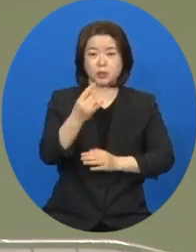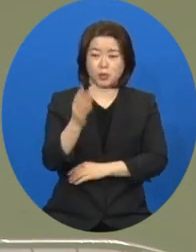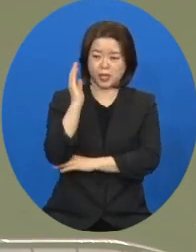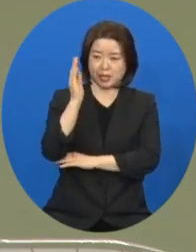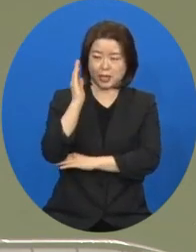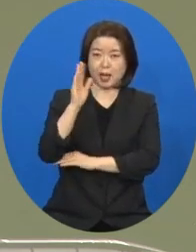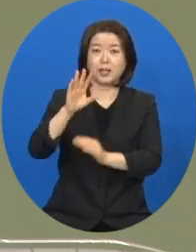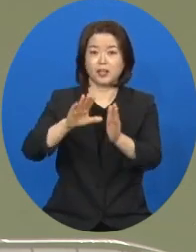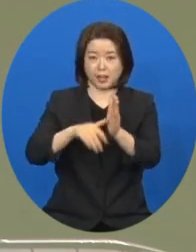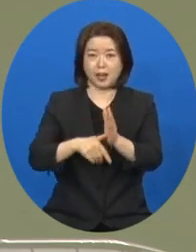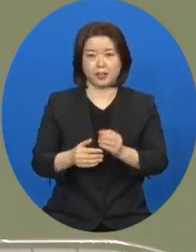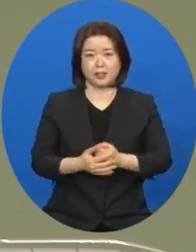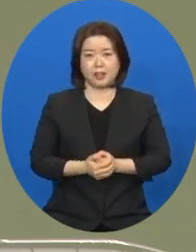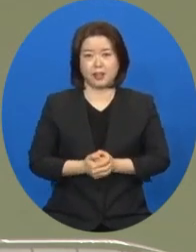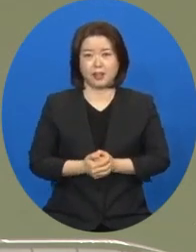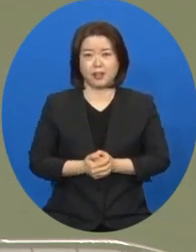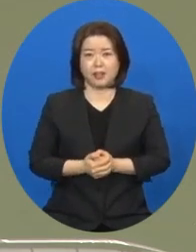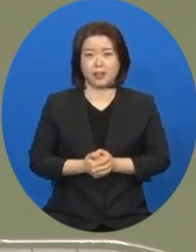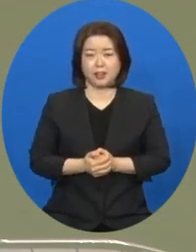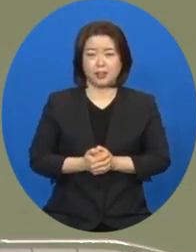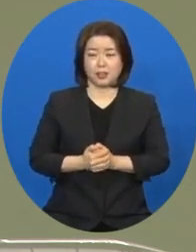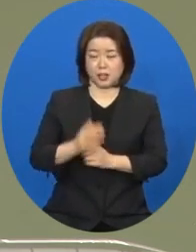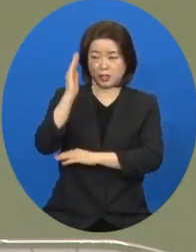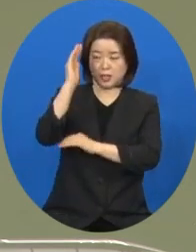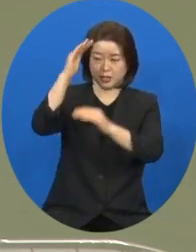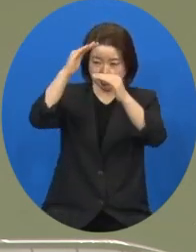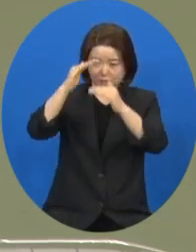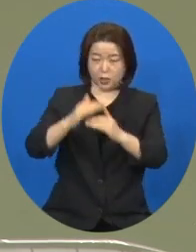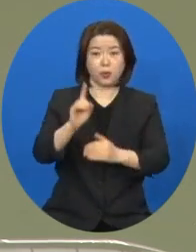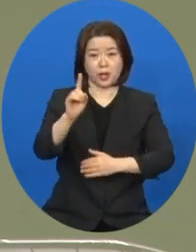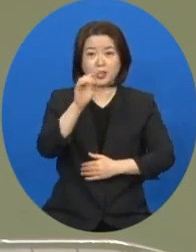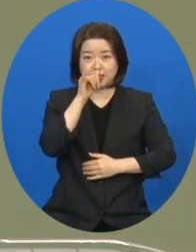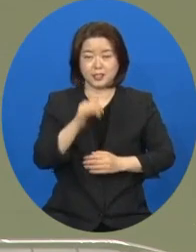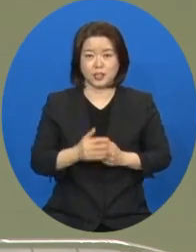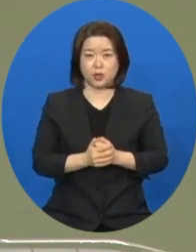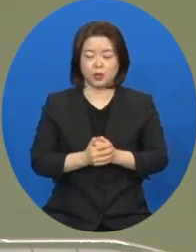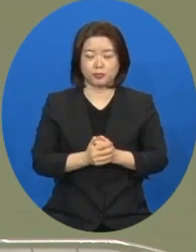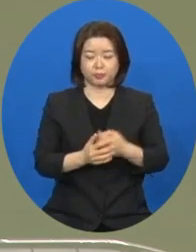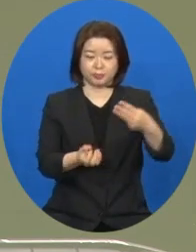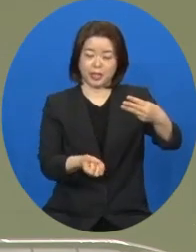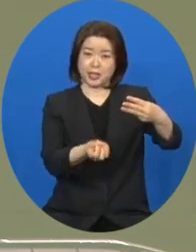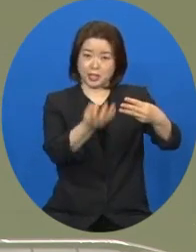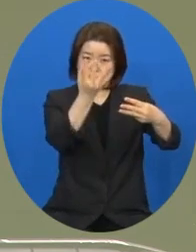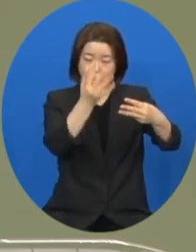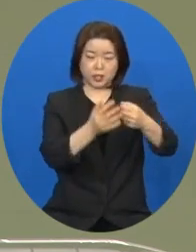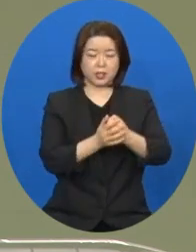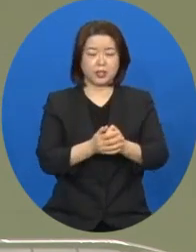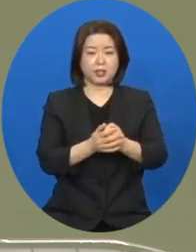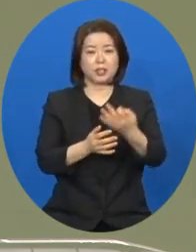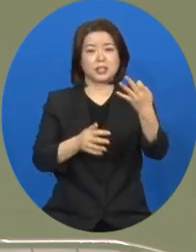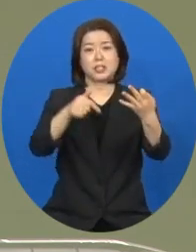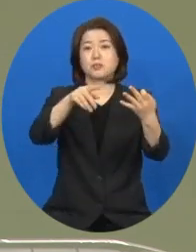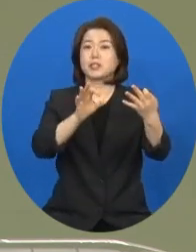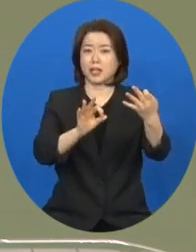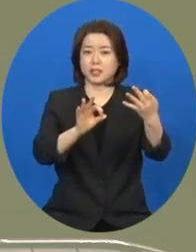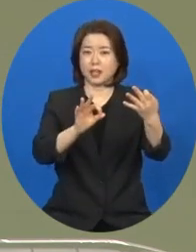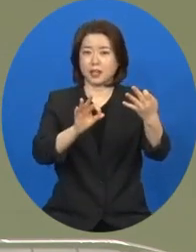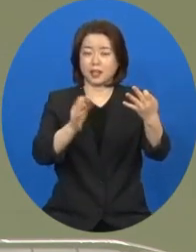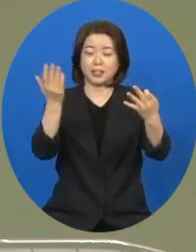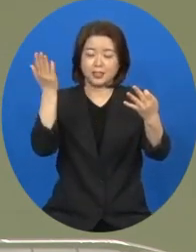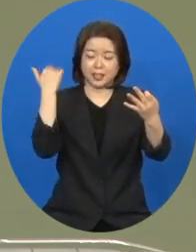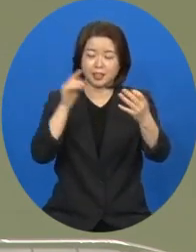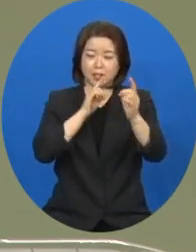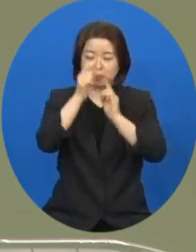하는 그런 강의 내용이 하나 있는데 레위기 14장을 가지고 말씀기도 했던